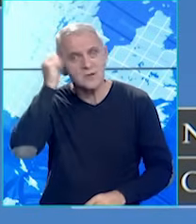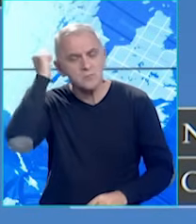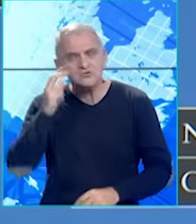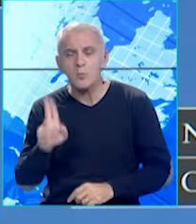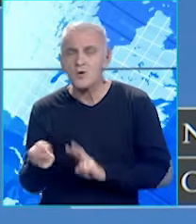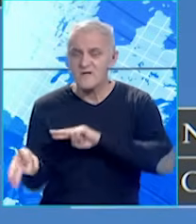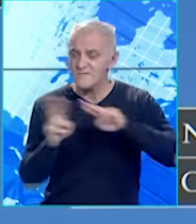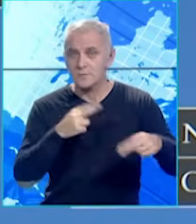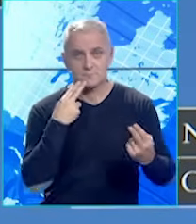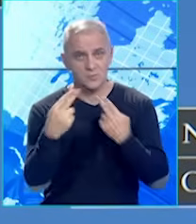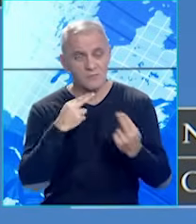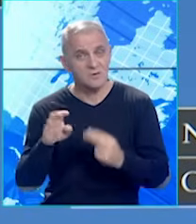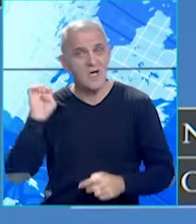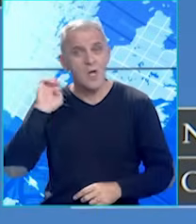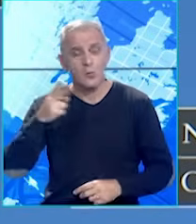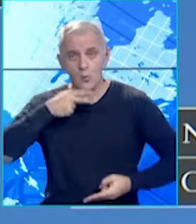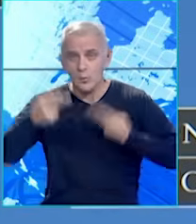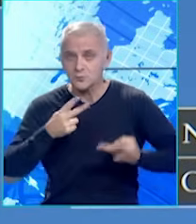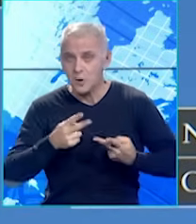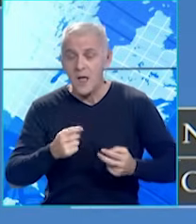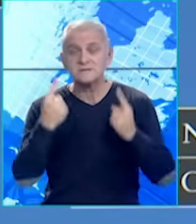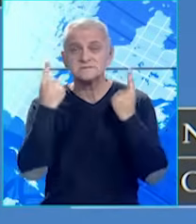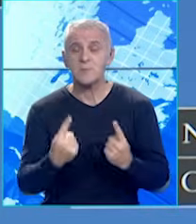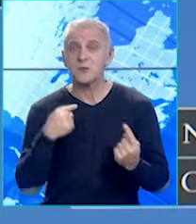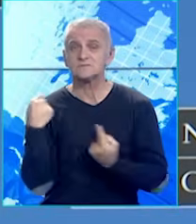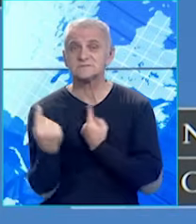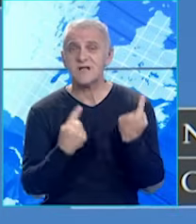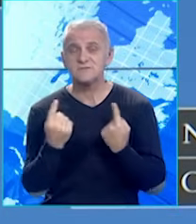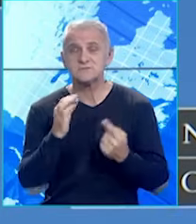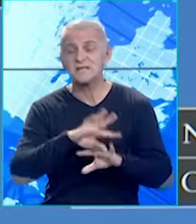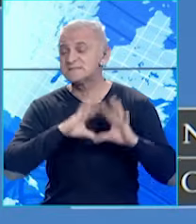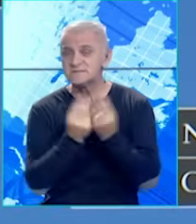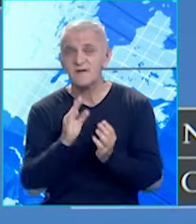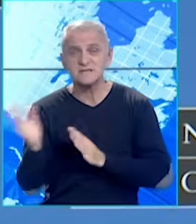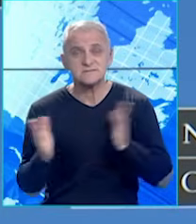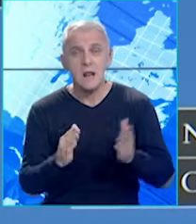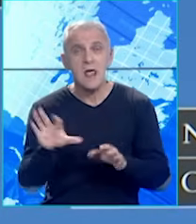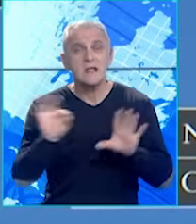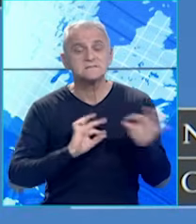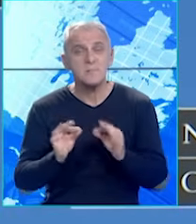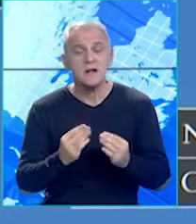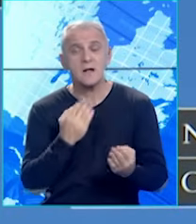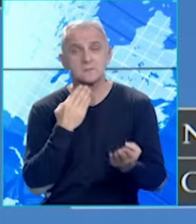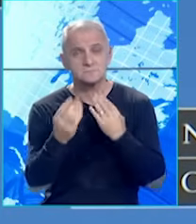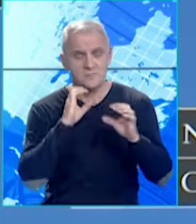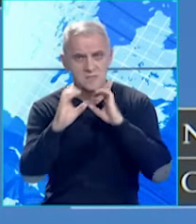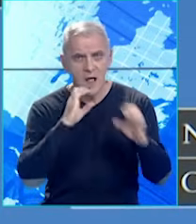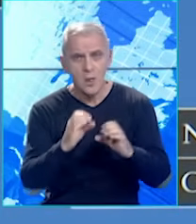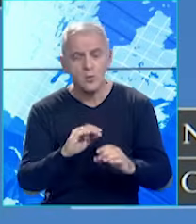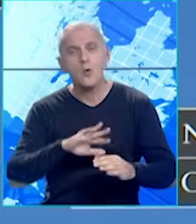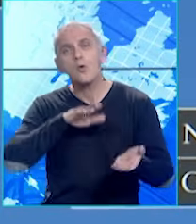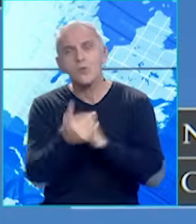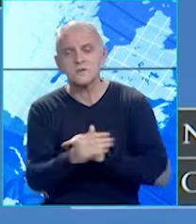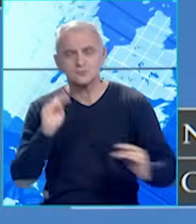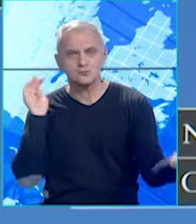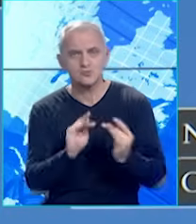vratiti dijalogu pod okriljem Evropske unije. Stabilnost zavisi od toga da sve strane odaberu dijalog i diplomaciju umjesto sukoba i